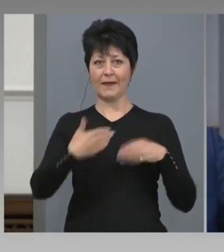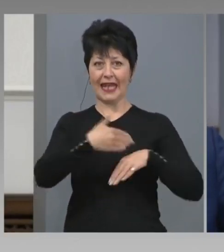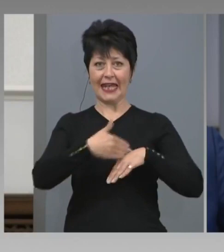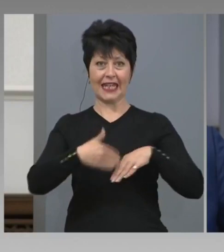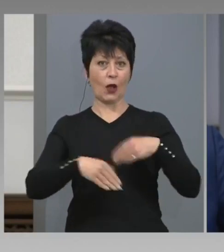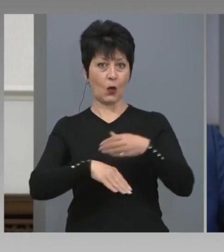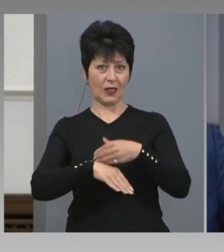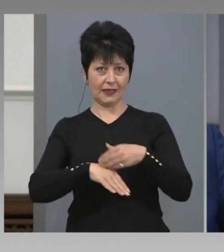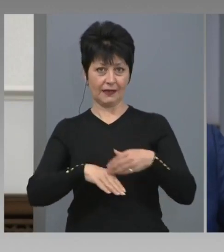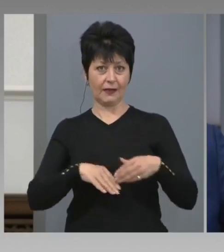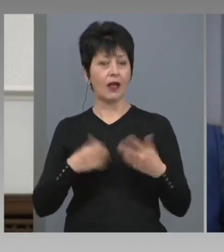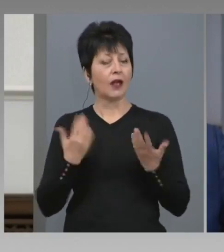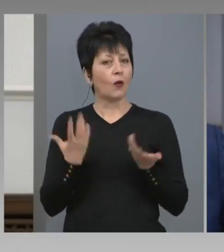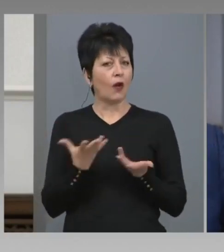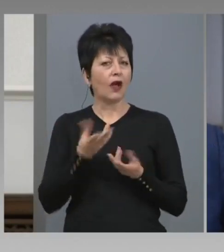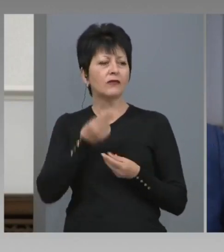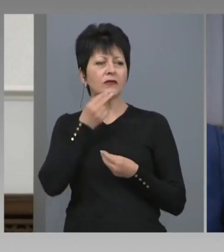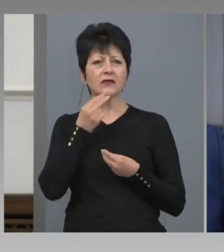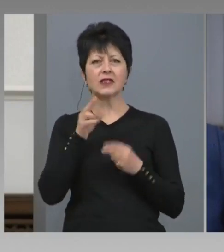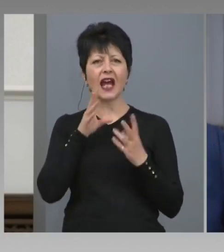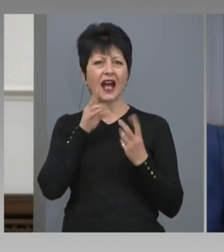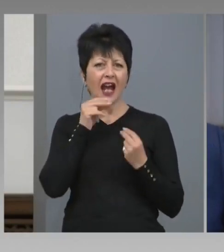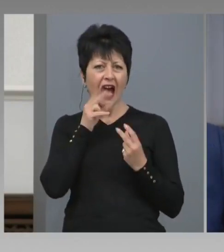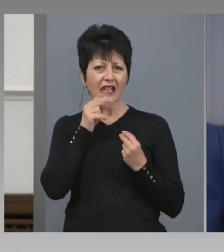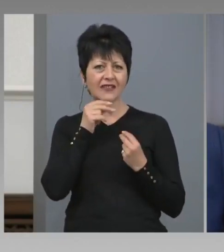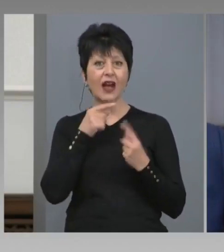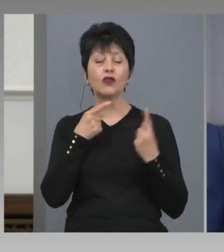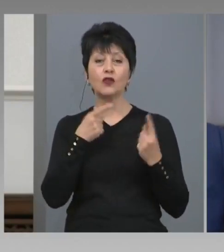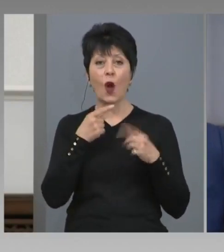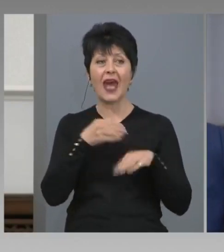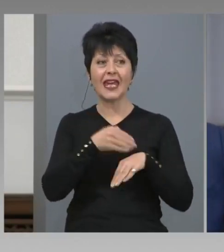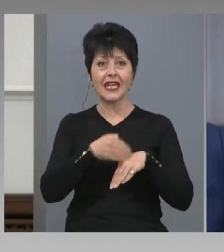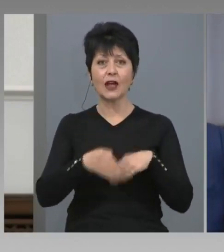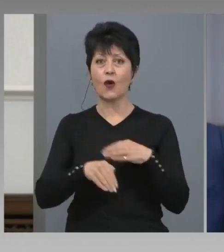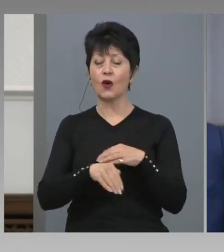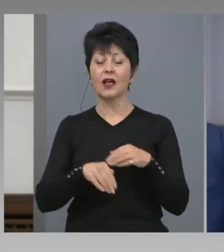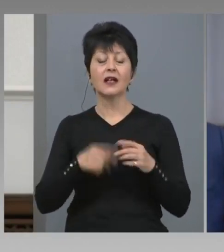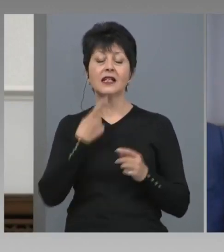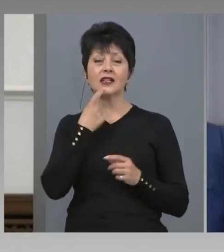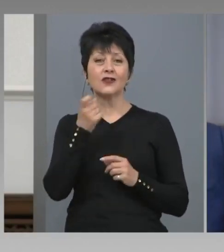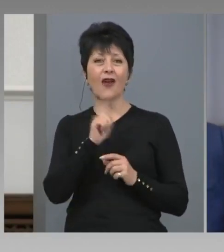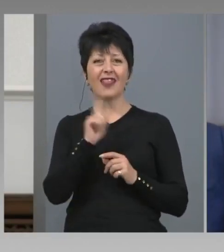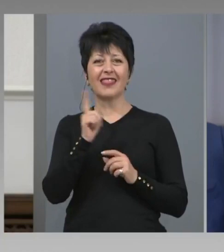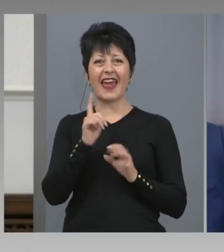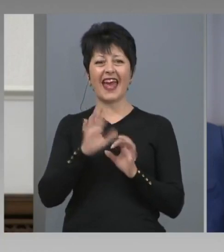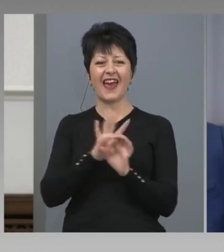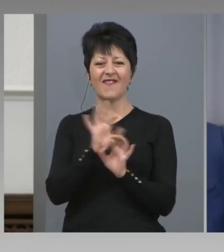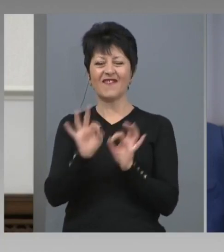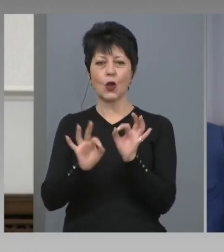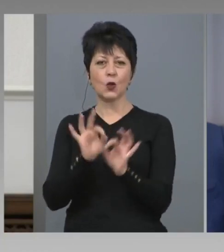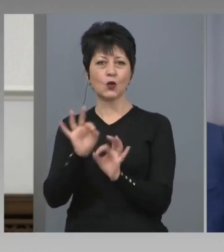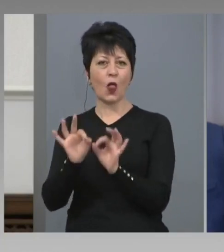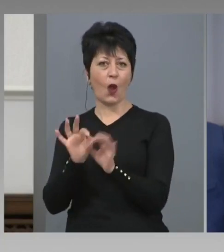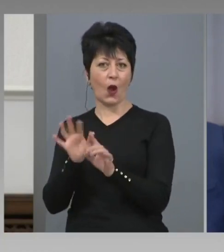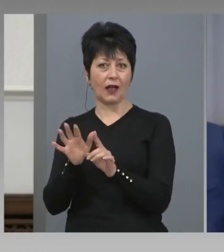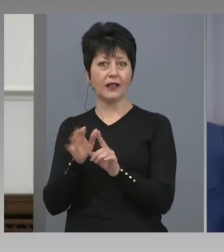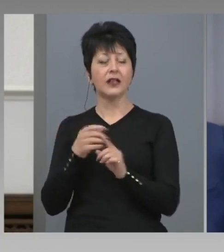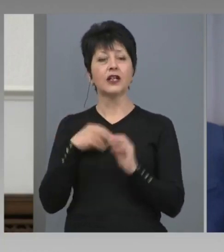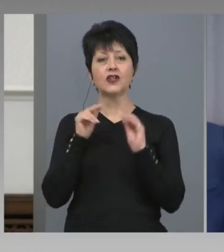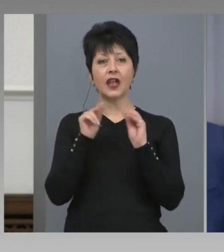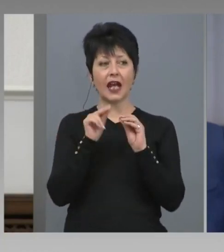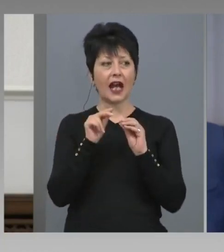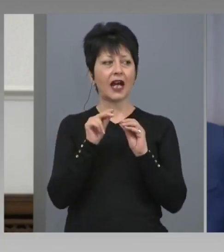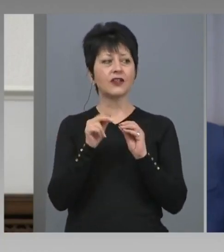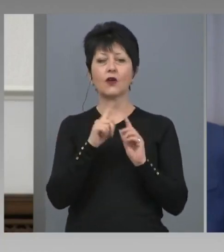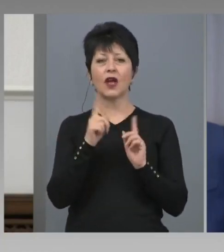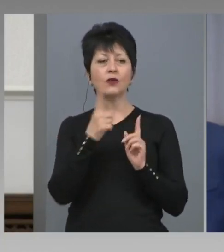когато се казва в нашата страна, ама той хирург, що не е вирусолог, ще ви кажа нещо, което не го знаят